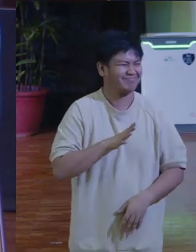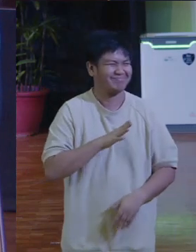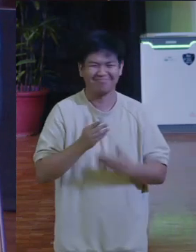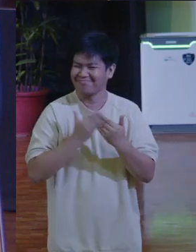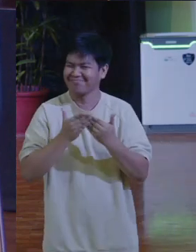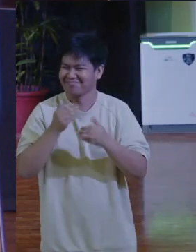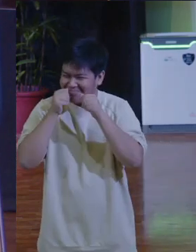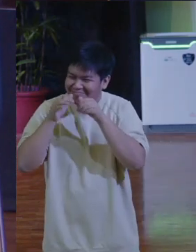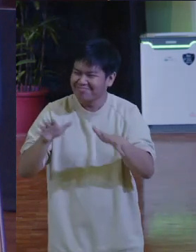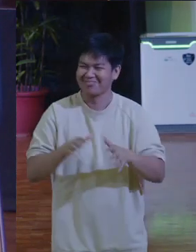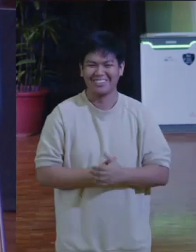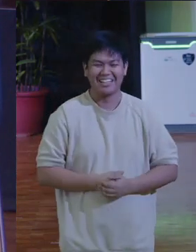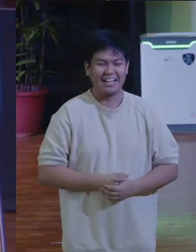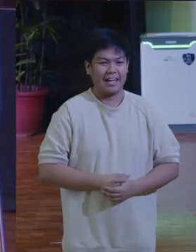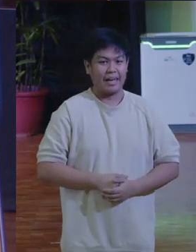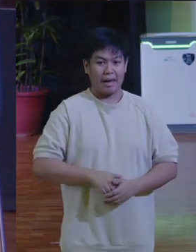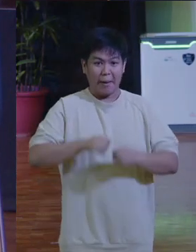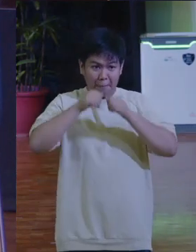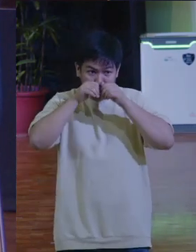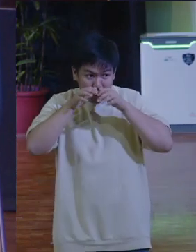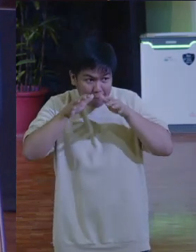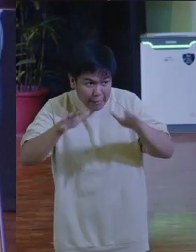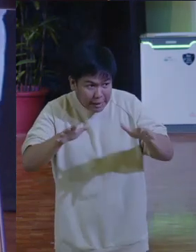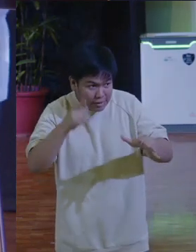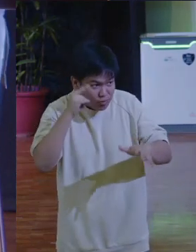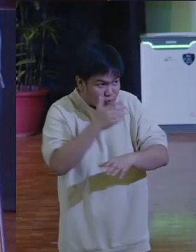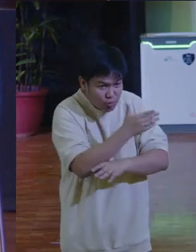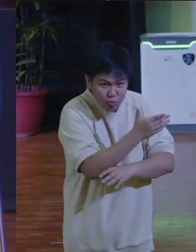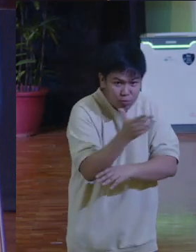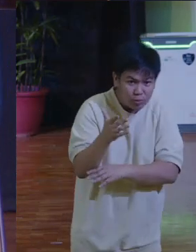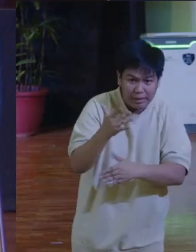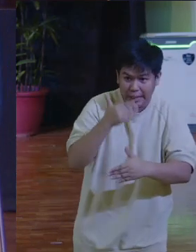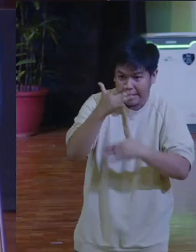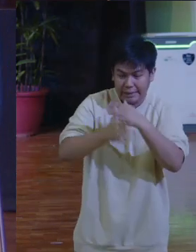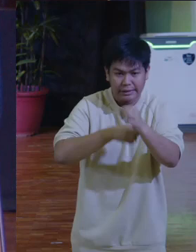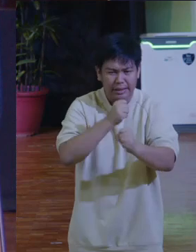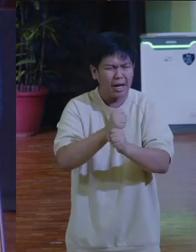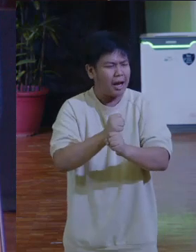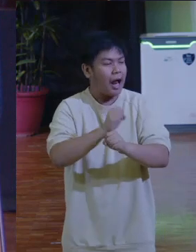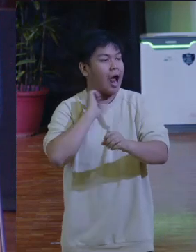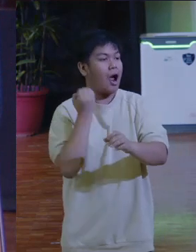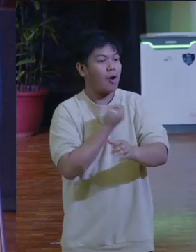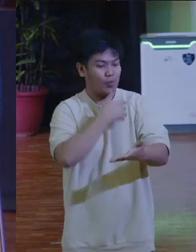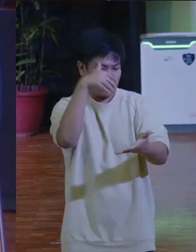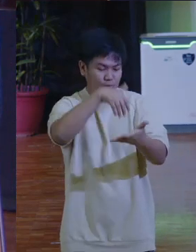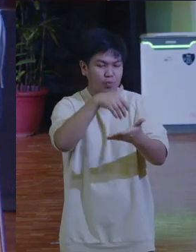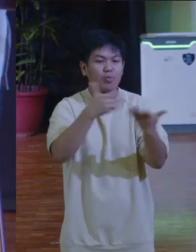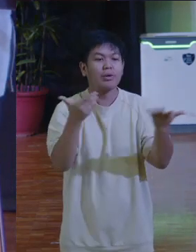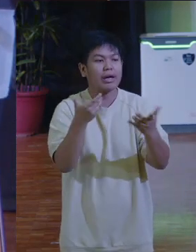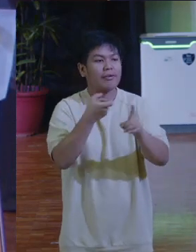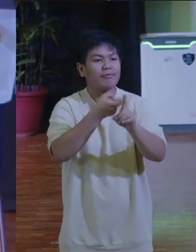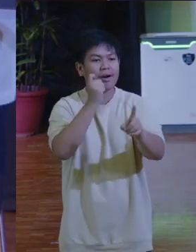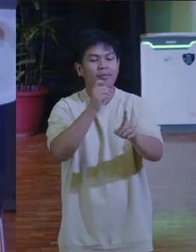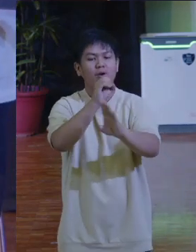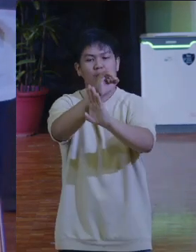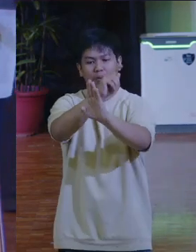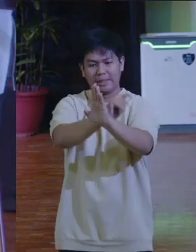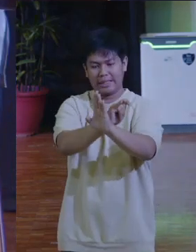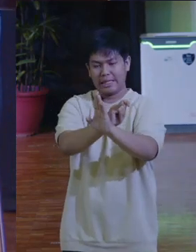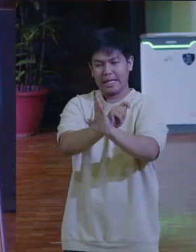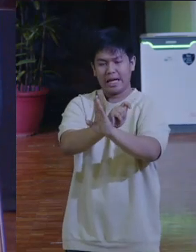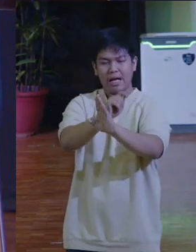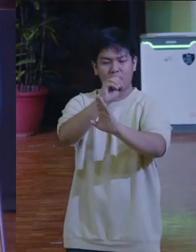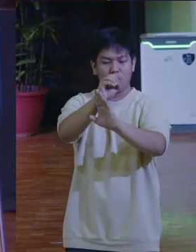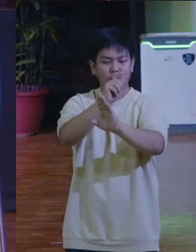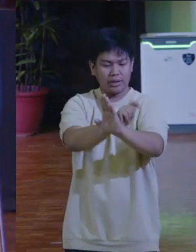ng ating Panginoon. At ang ating pag-aaralang teksto ay nasa Isaiah 61 verses 1 and 2 at